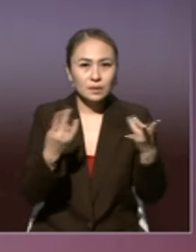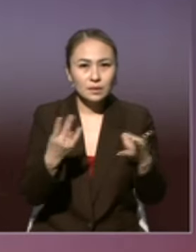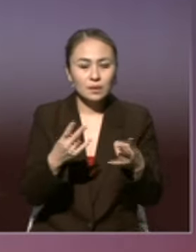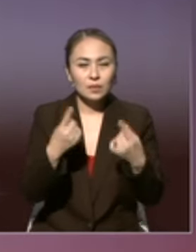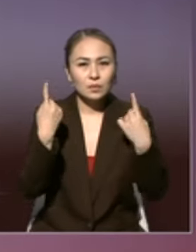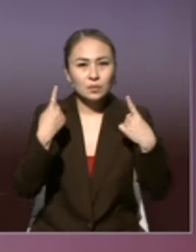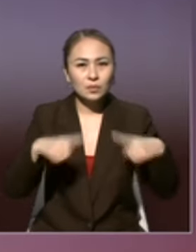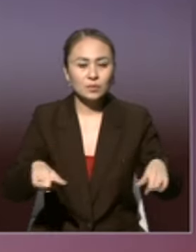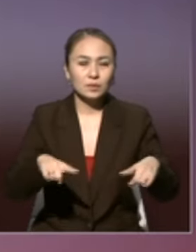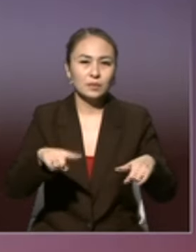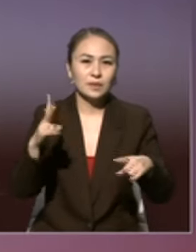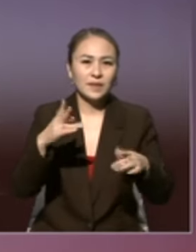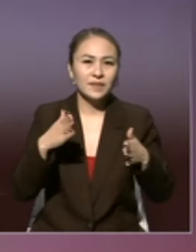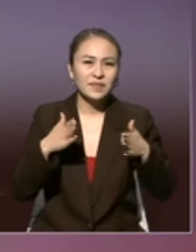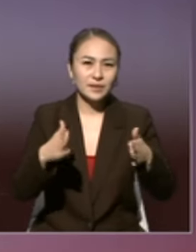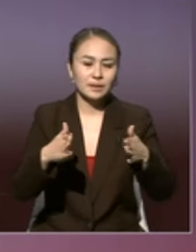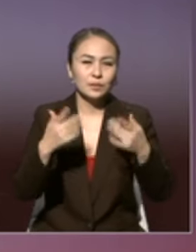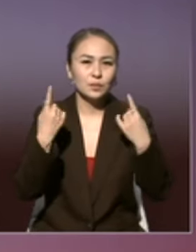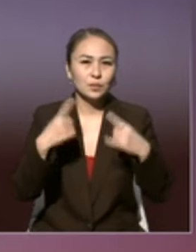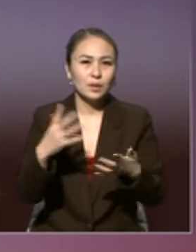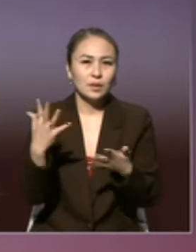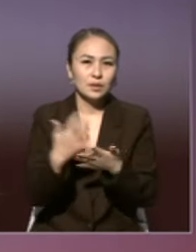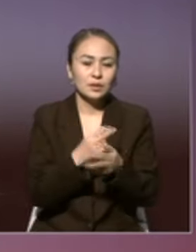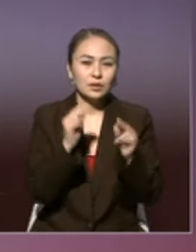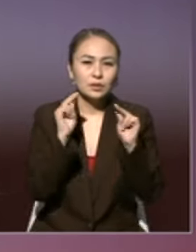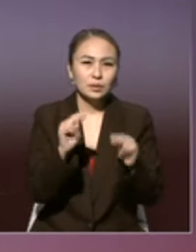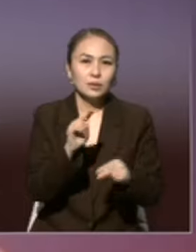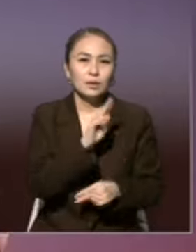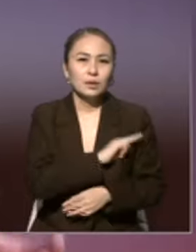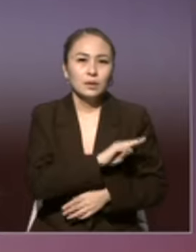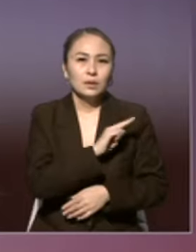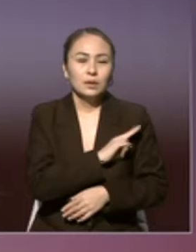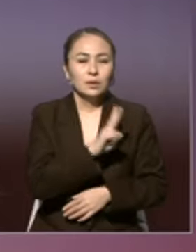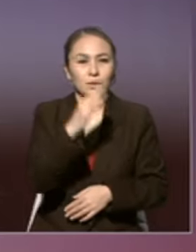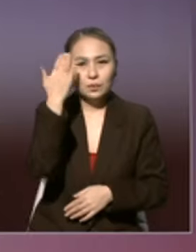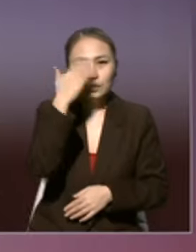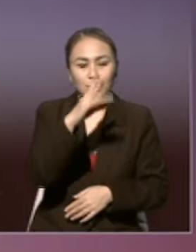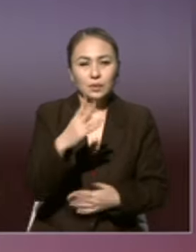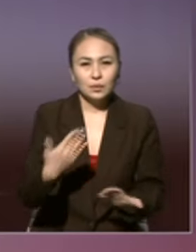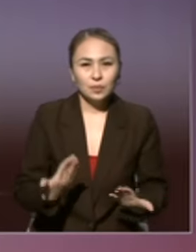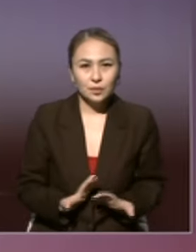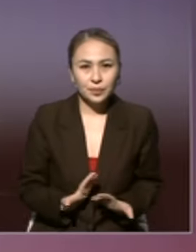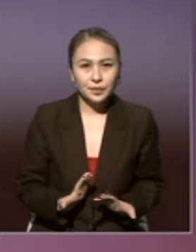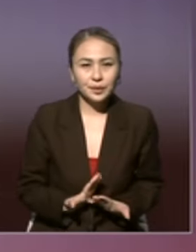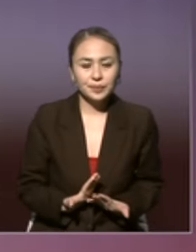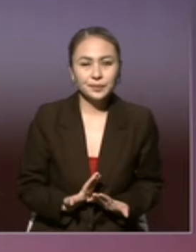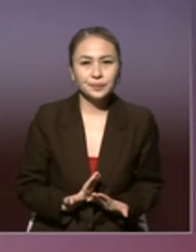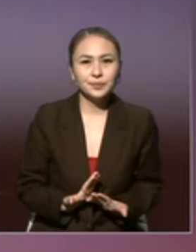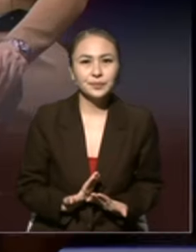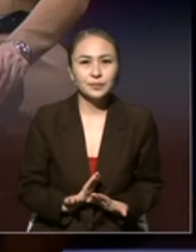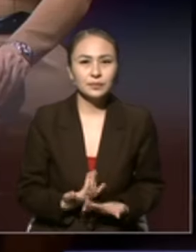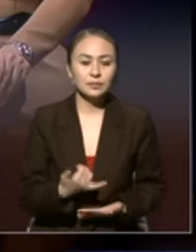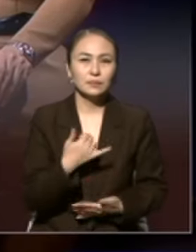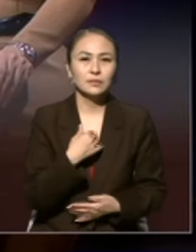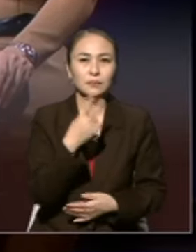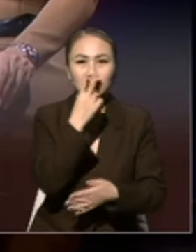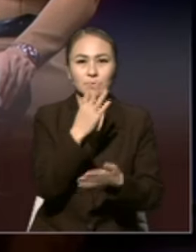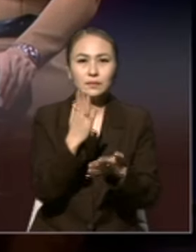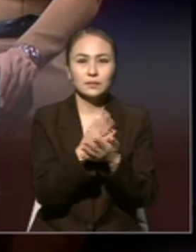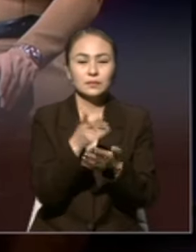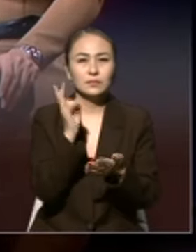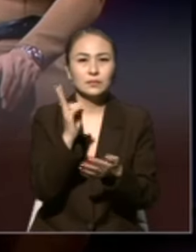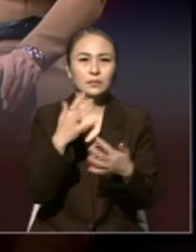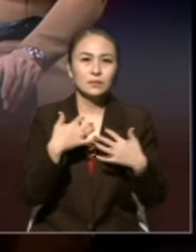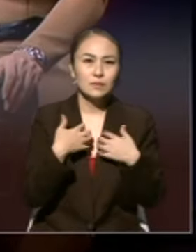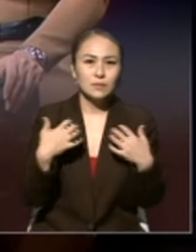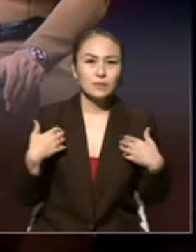басқа көзбен қарау керекпіз. Бұл дегеніміз адал жасалатын жұмыс, бұл біреудің өмірі. Мысалы, бізде көріп жатырмыз, біреудің малы